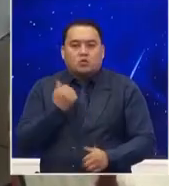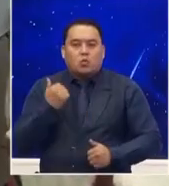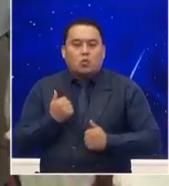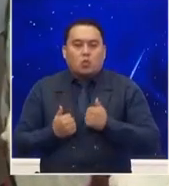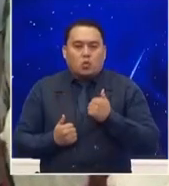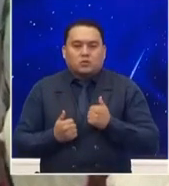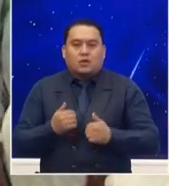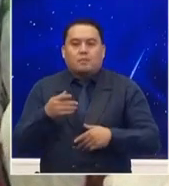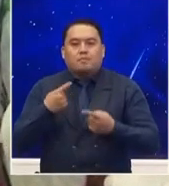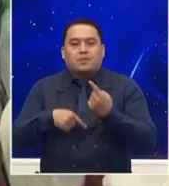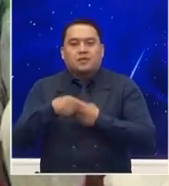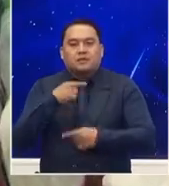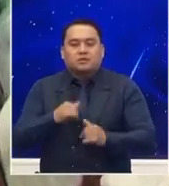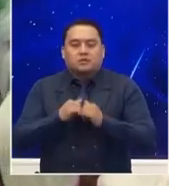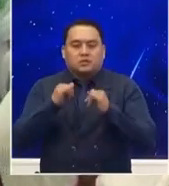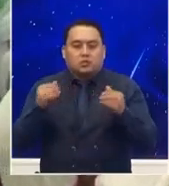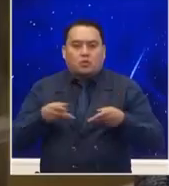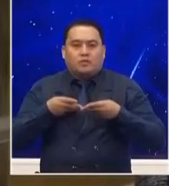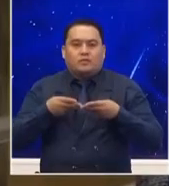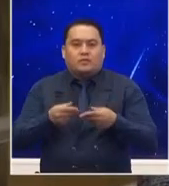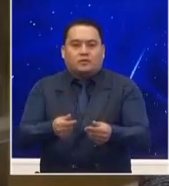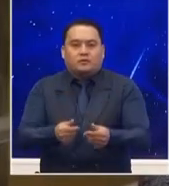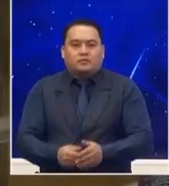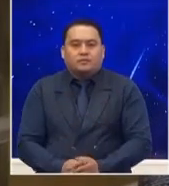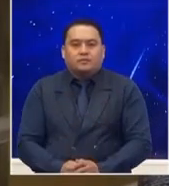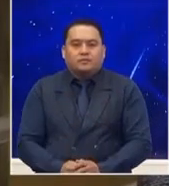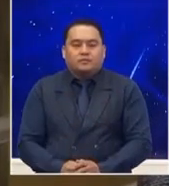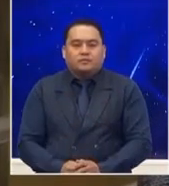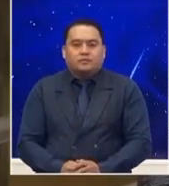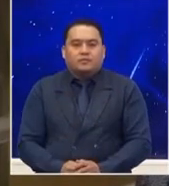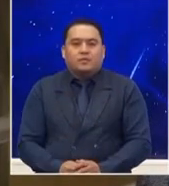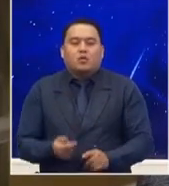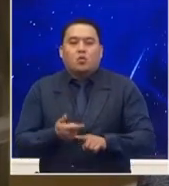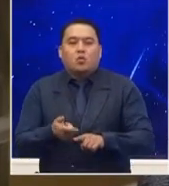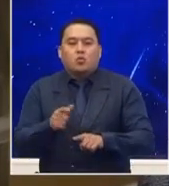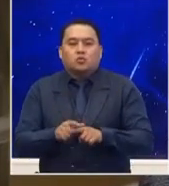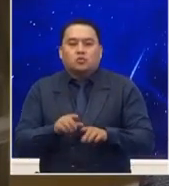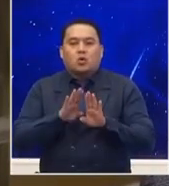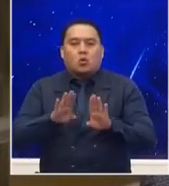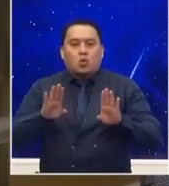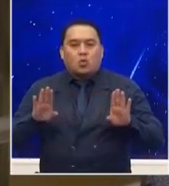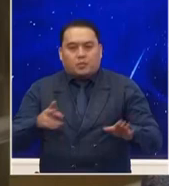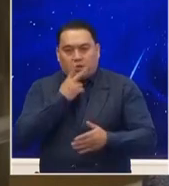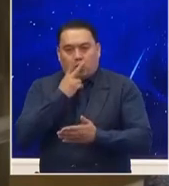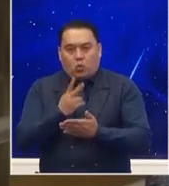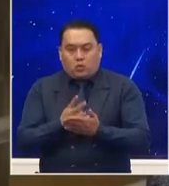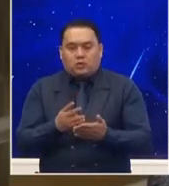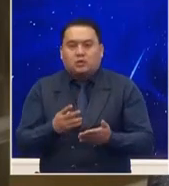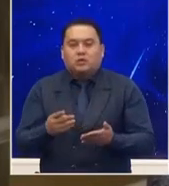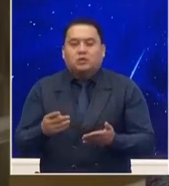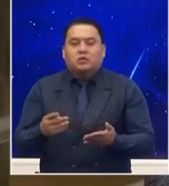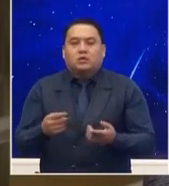көтеріп, кәсіпкерлікті дамытуға ықпал ету. Қолөнер шеберлерін жинап, бүгін көрмеміз жасап отырмыз кішігірім. Оған жан